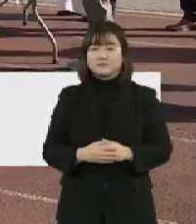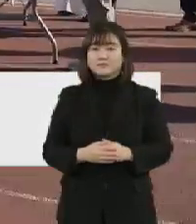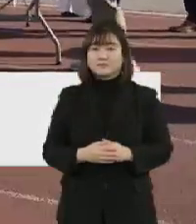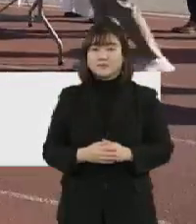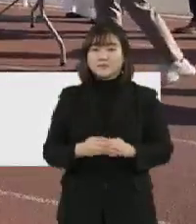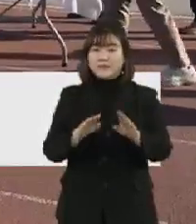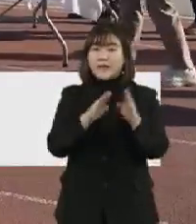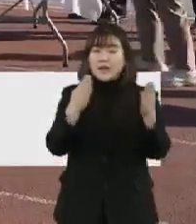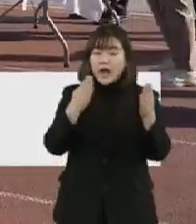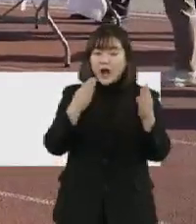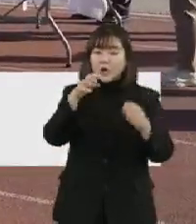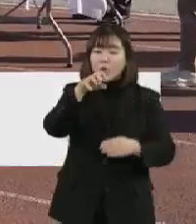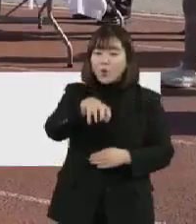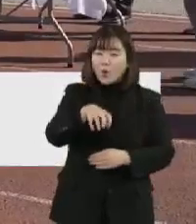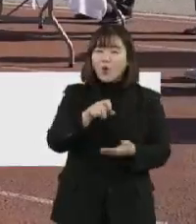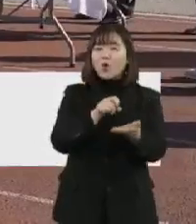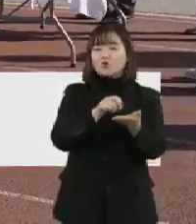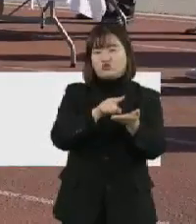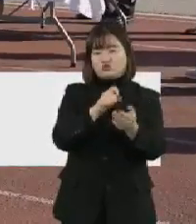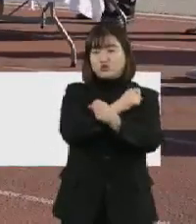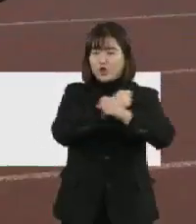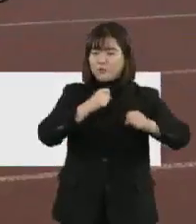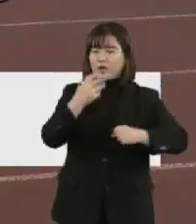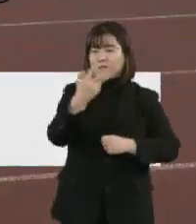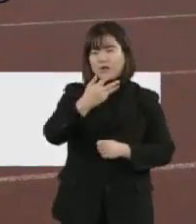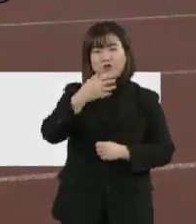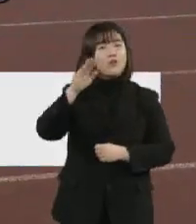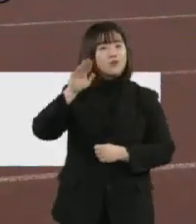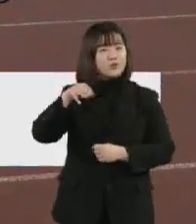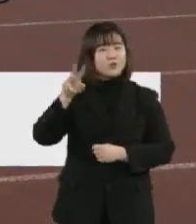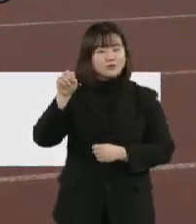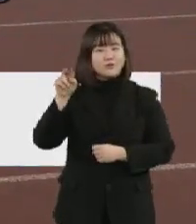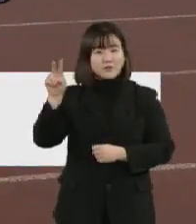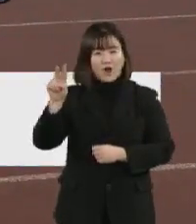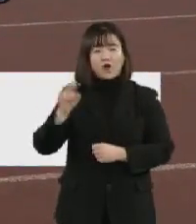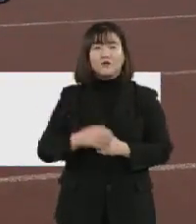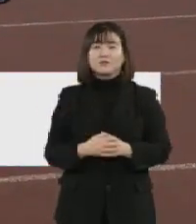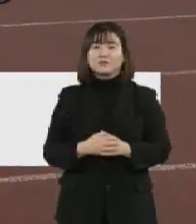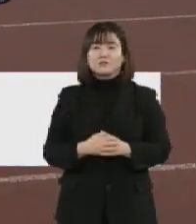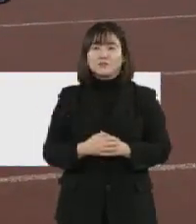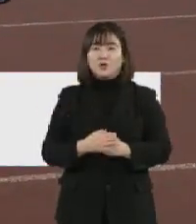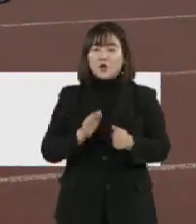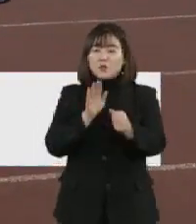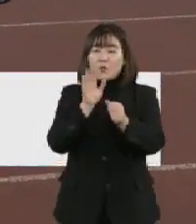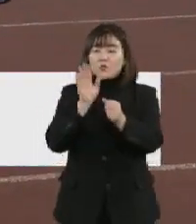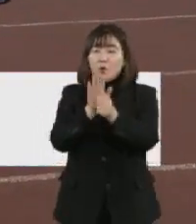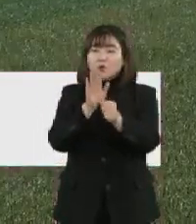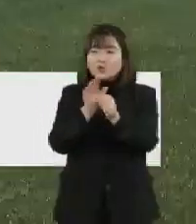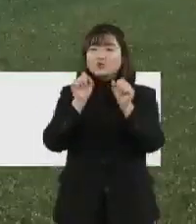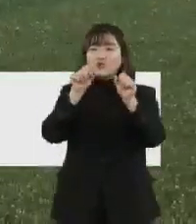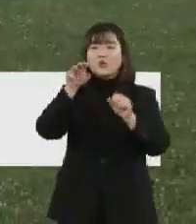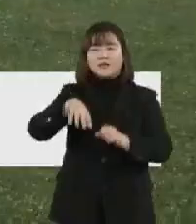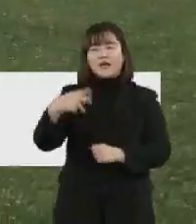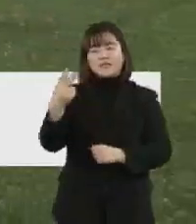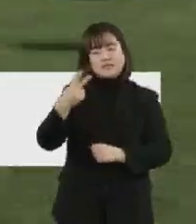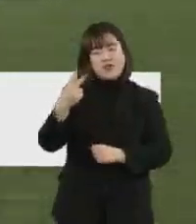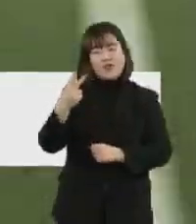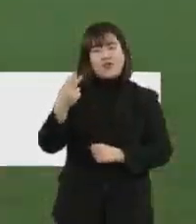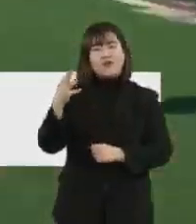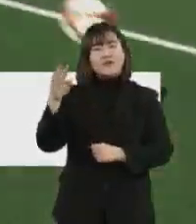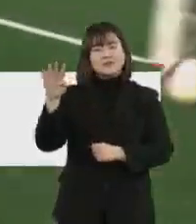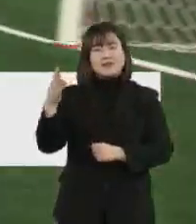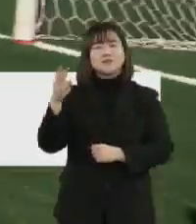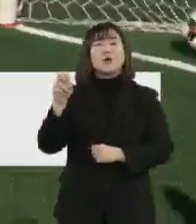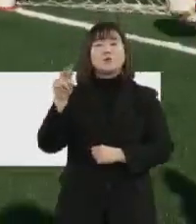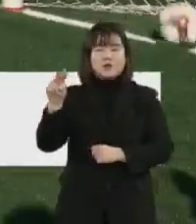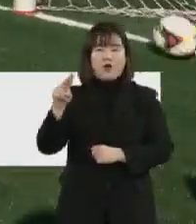이번에 개장한 한남대 종합운동장 은 축구장 8226 제곱미터 보두 보조 운동장 2224